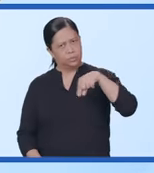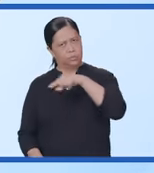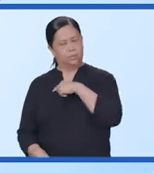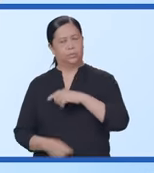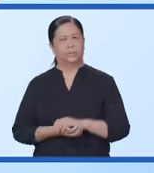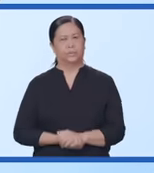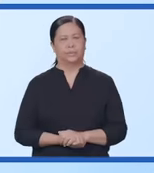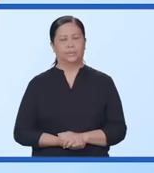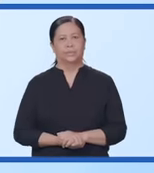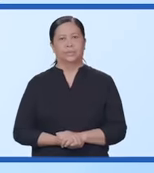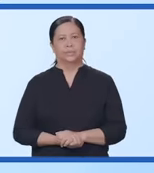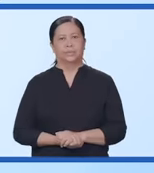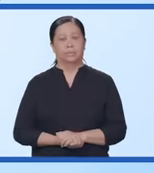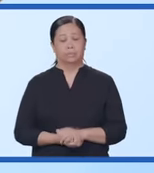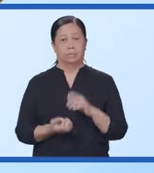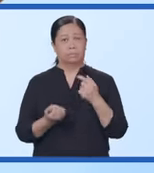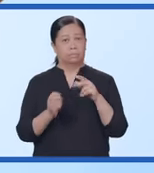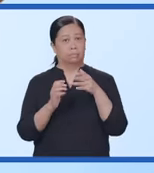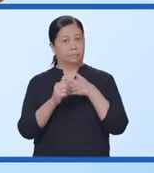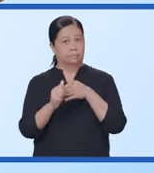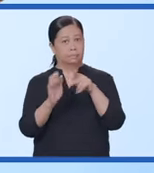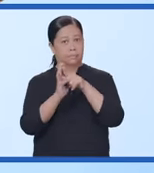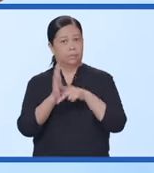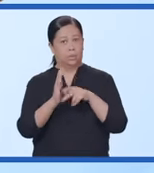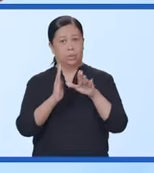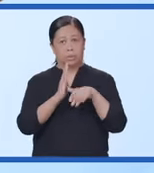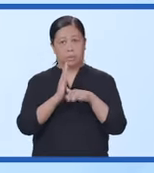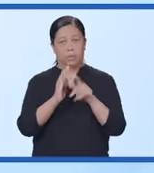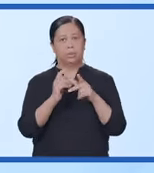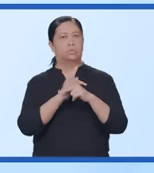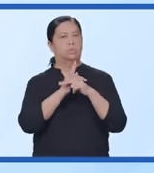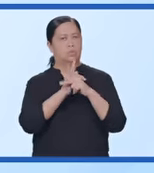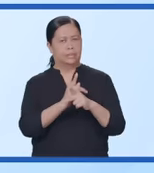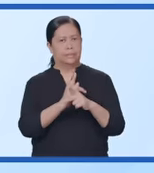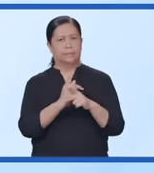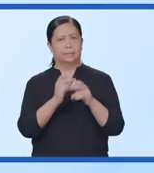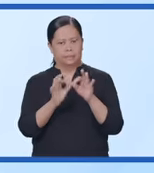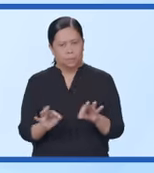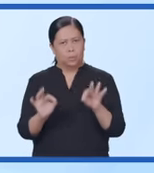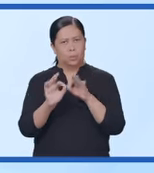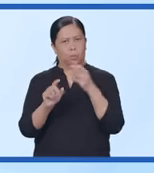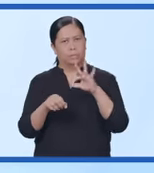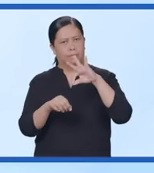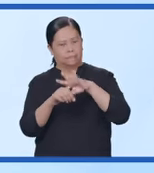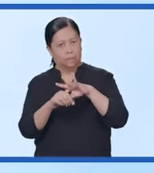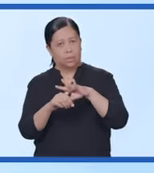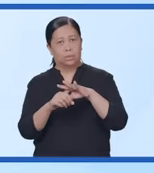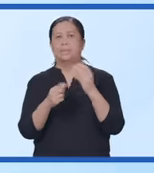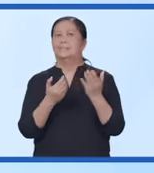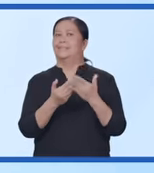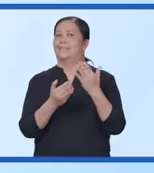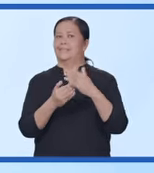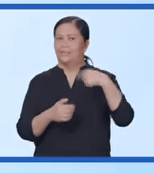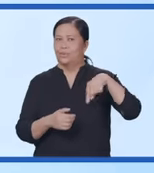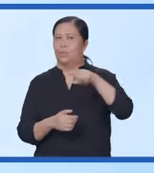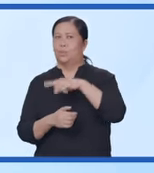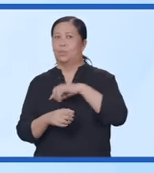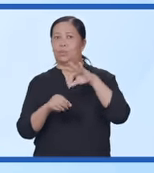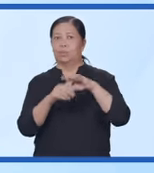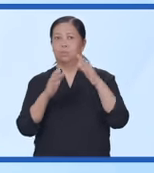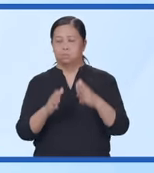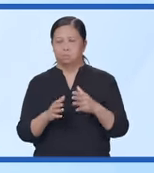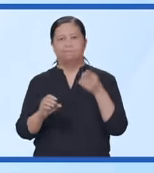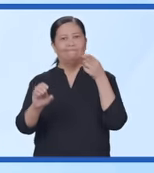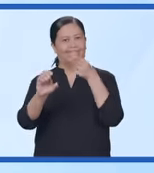ang ating kinabukasan. The guiding principle of the COMELEC is to protect the sanctity of the vote and make it easier for